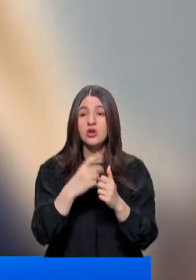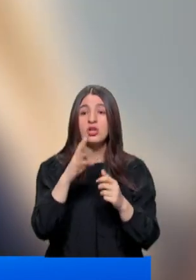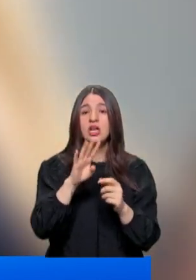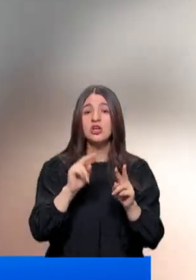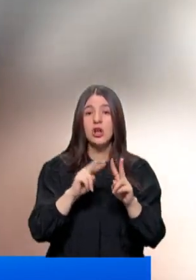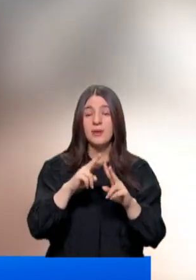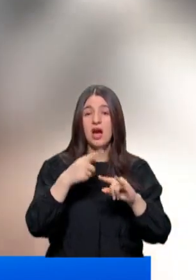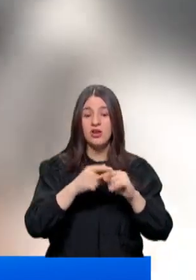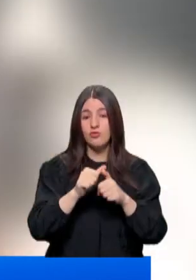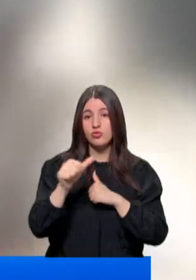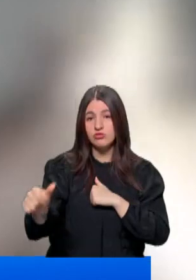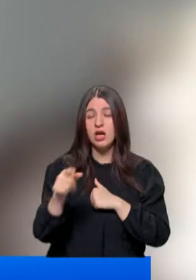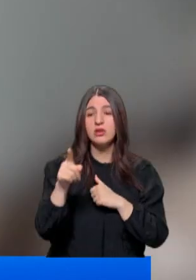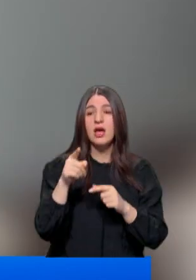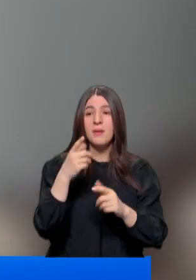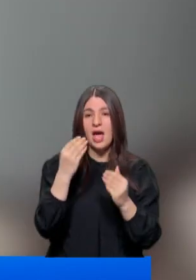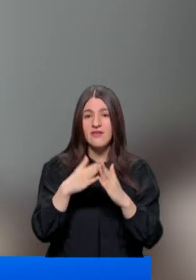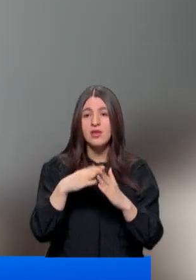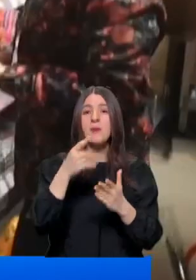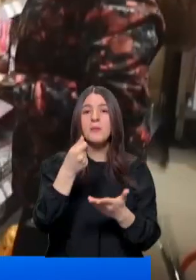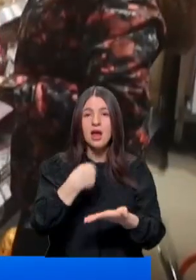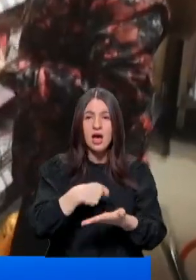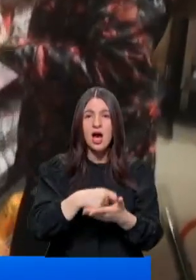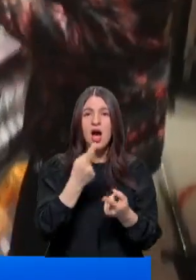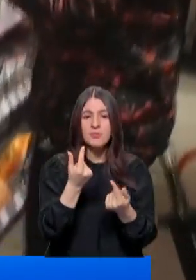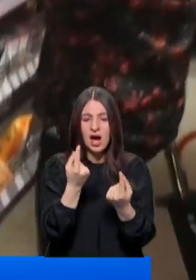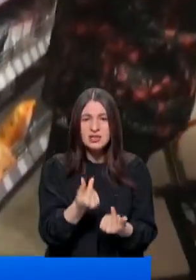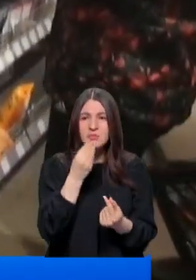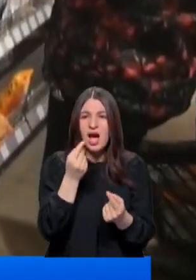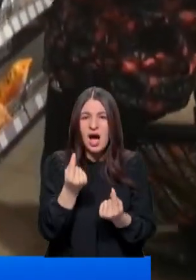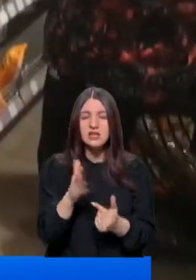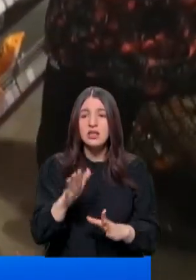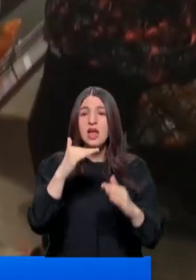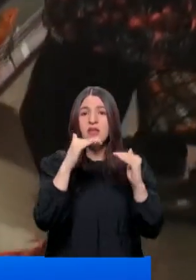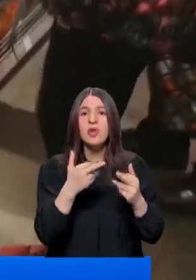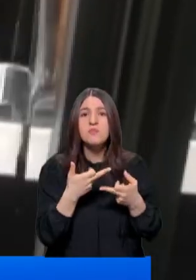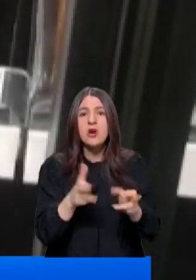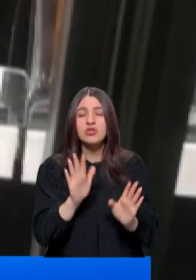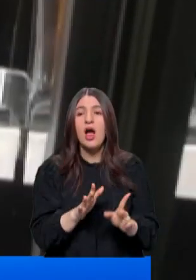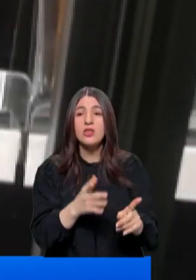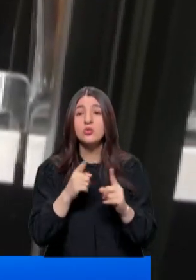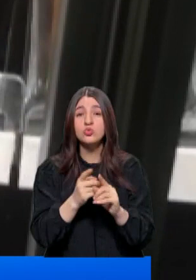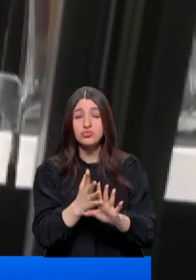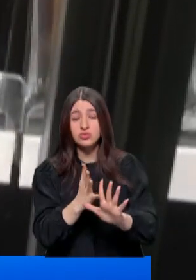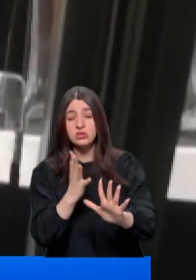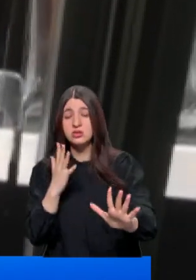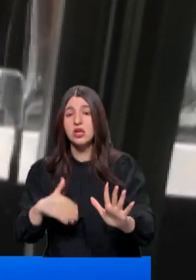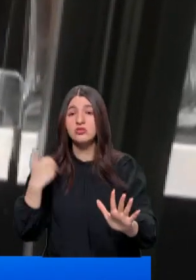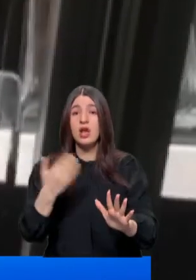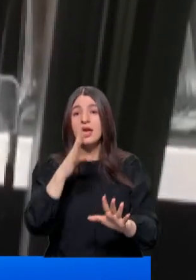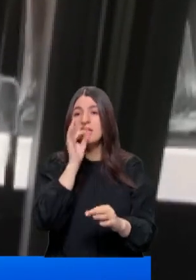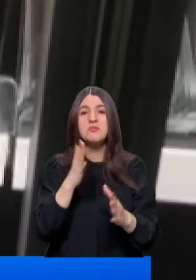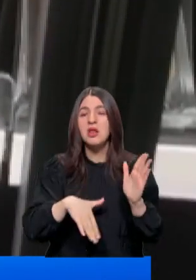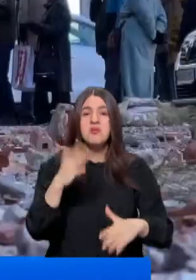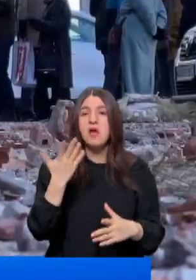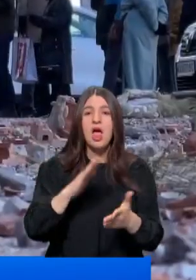evde mahsur durumda. Yiyecekleri sınırlı, nakit paraları da bitmek üzere. Zaten raflar da neredeyse boş artık. Uzun kuyrukların ardından kimileri